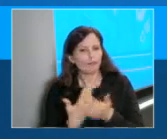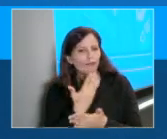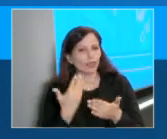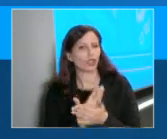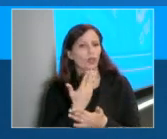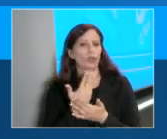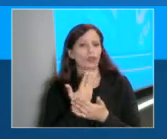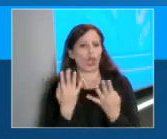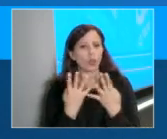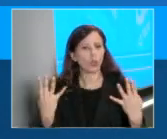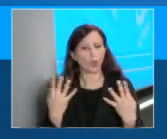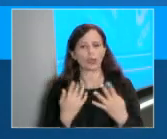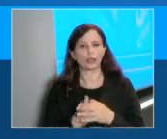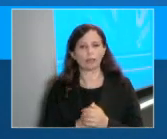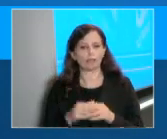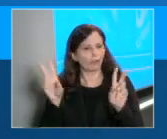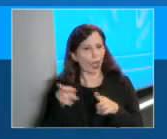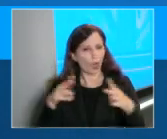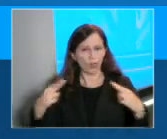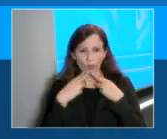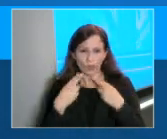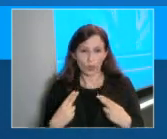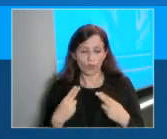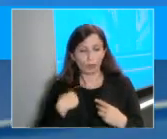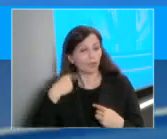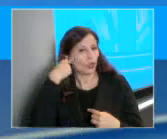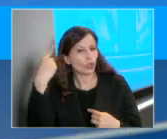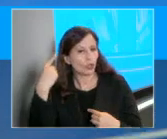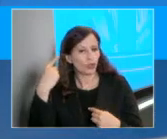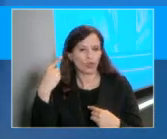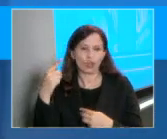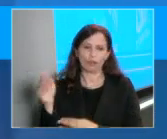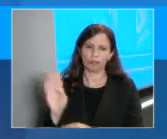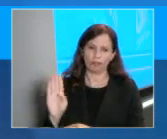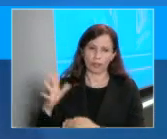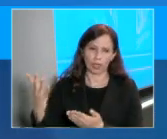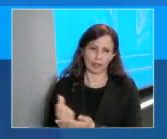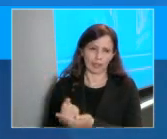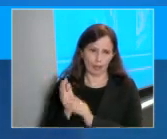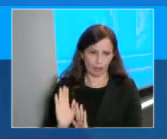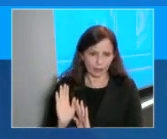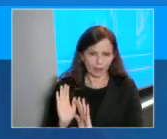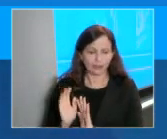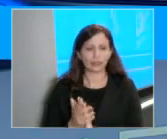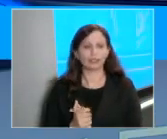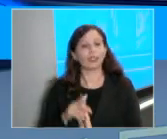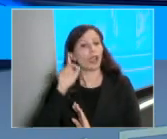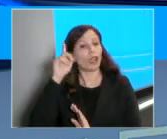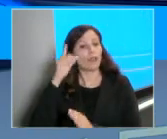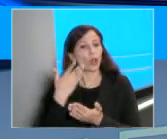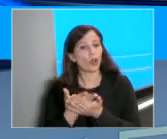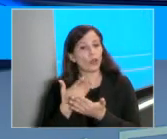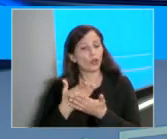השורות, ולא משנה מה תהיה התוצאה. אני מניח שהתוצאה תהיה שראש הממשלה ינצח. אבל עצם העובדה